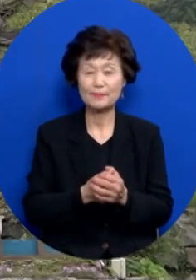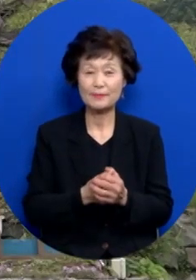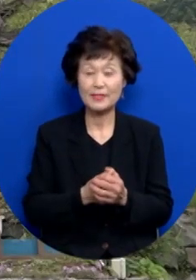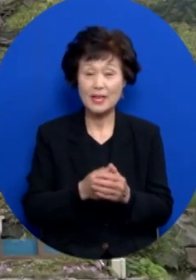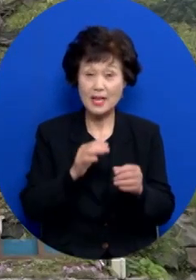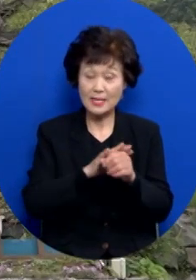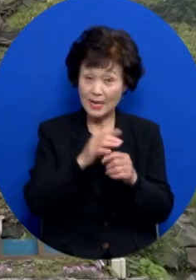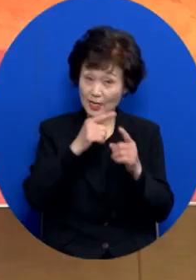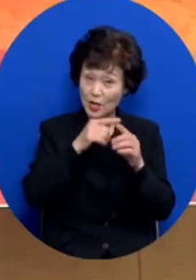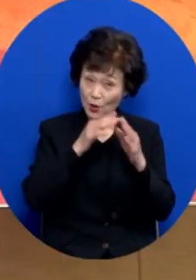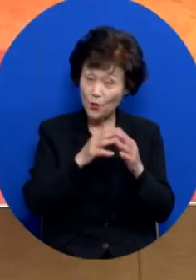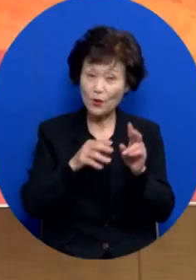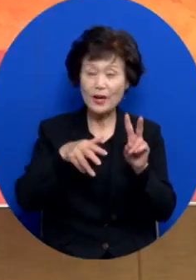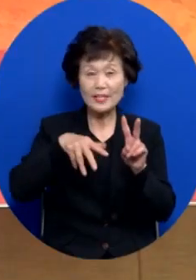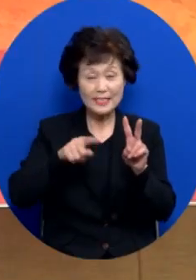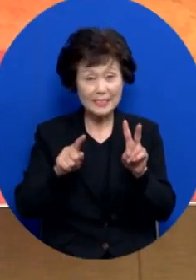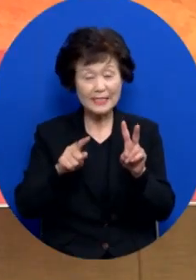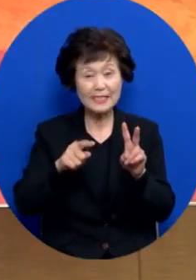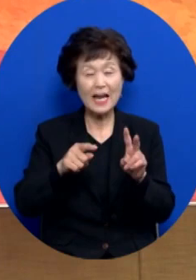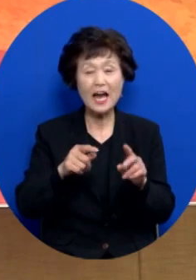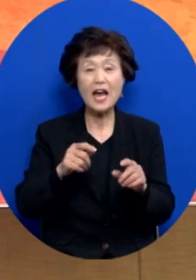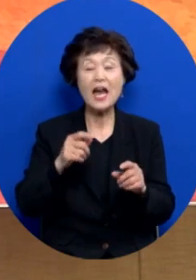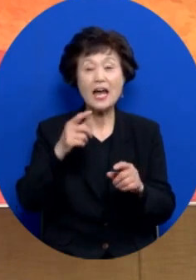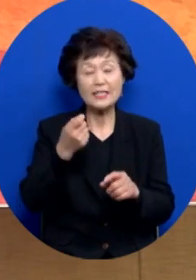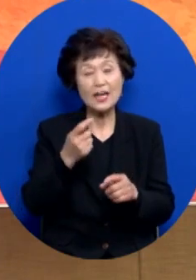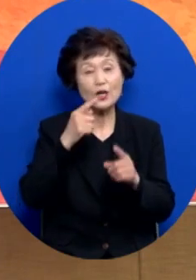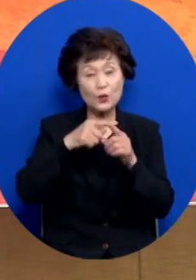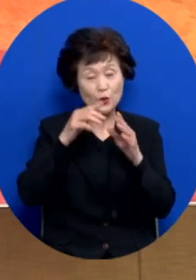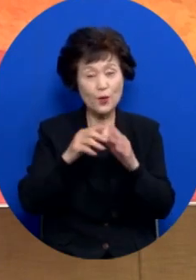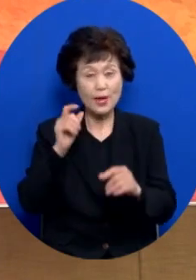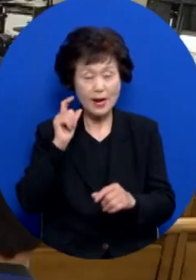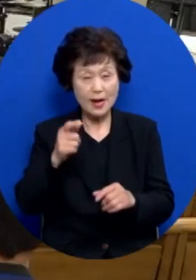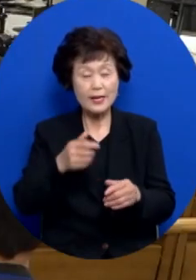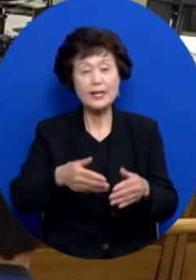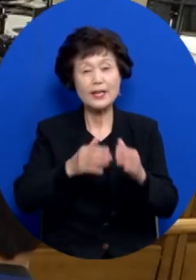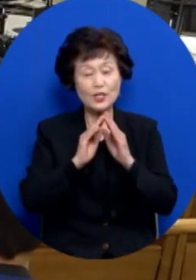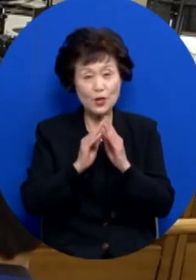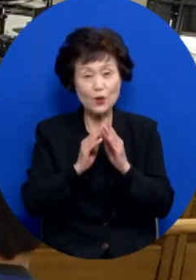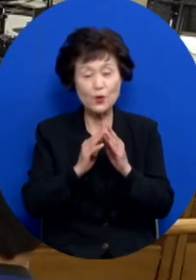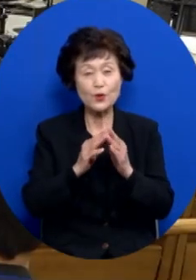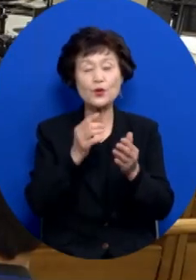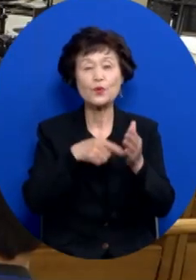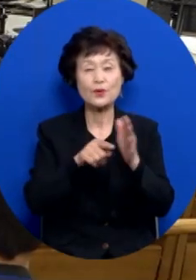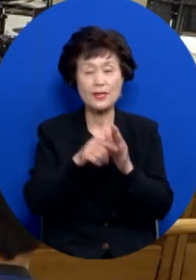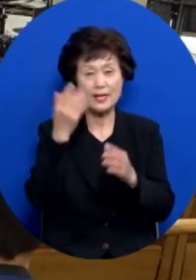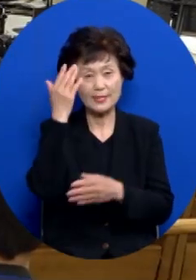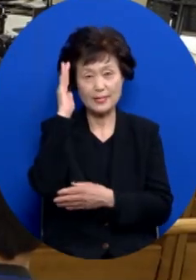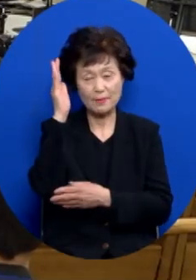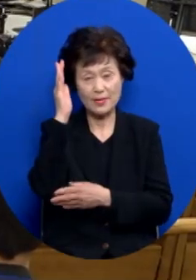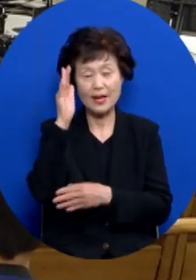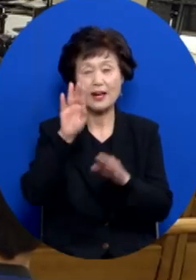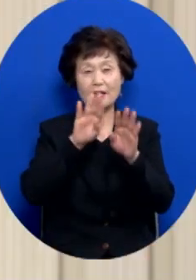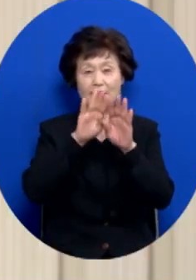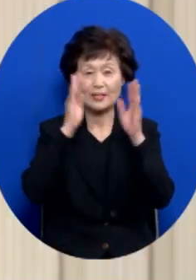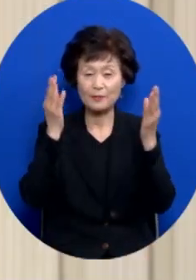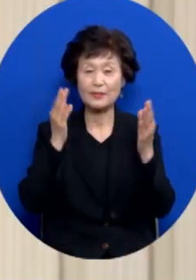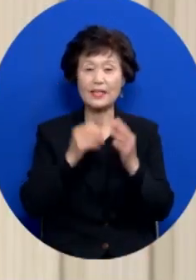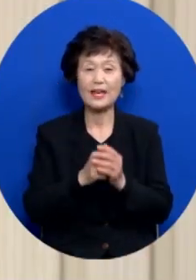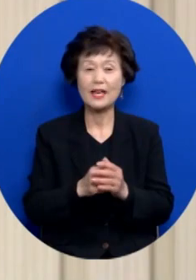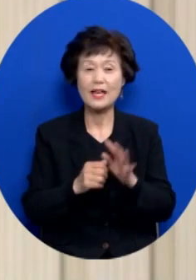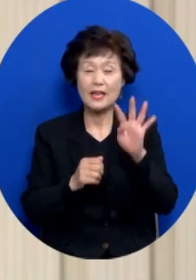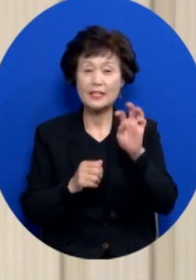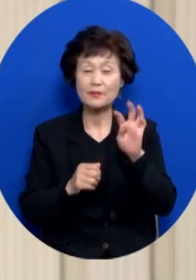하나의 교회가 제2차 강소형 교회 세우기 세미나를 개최했습니다. 지난 24일과 25일 세미나에서